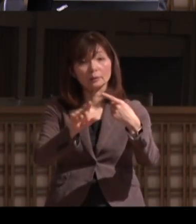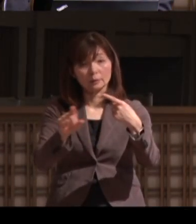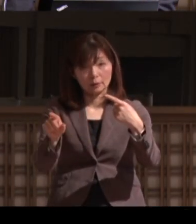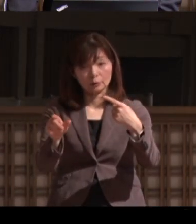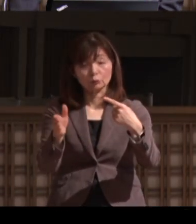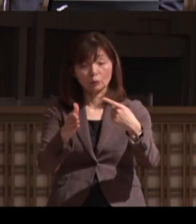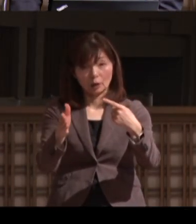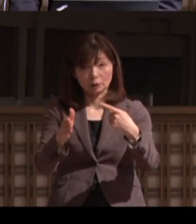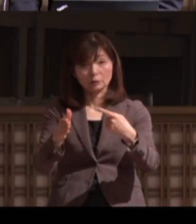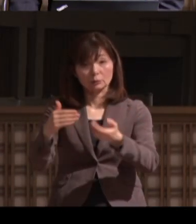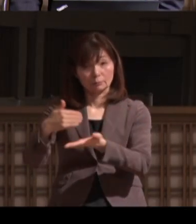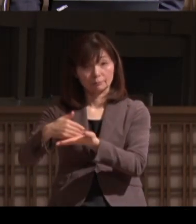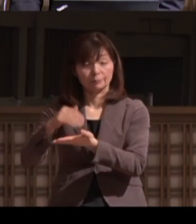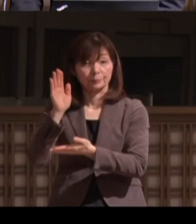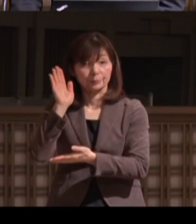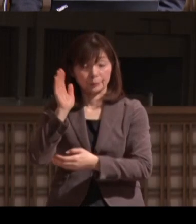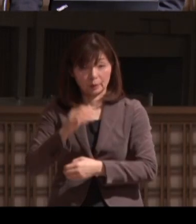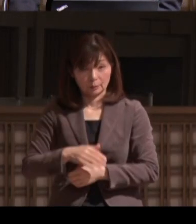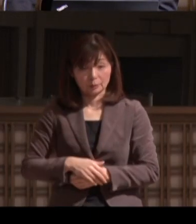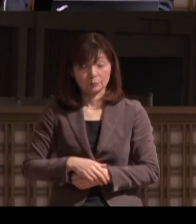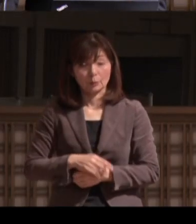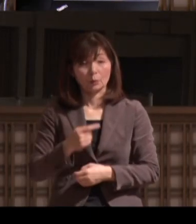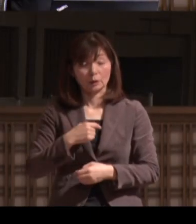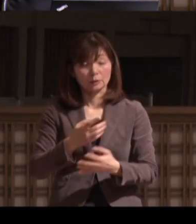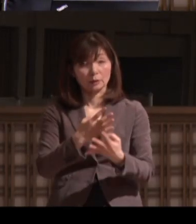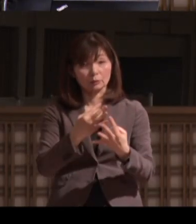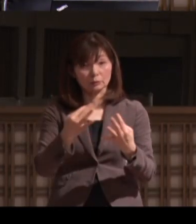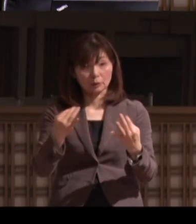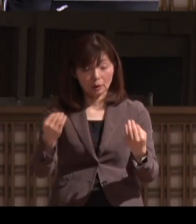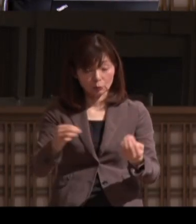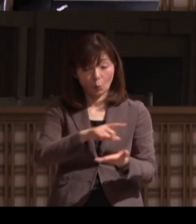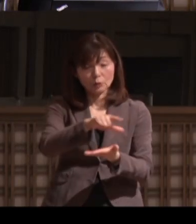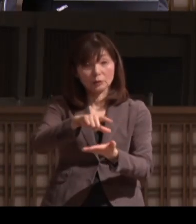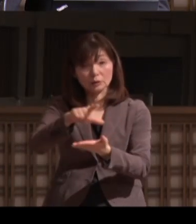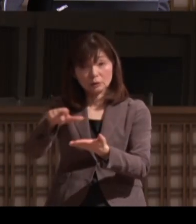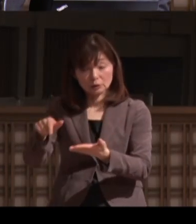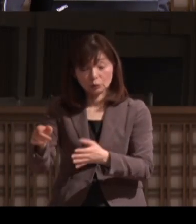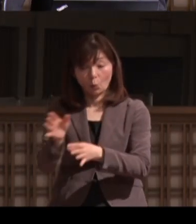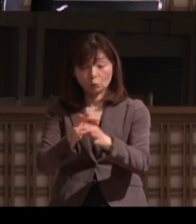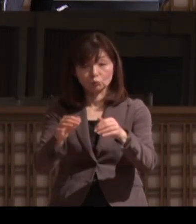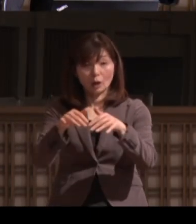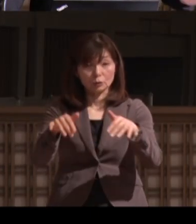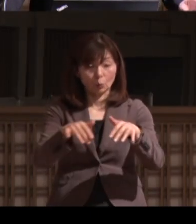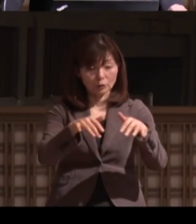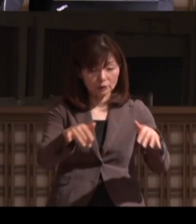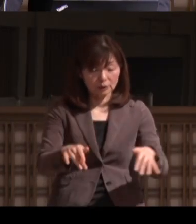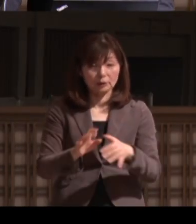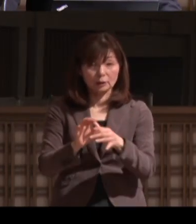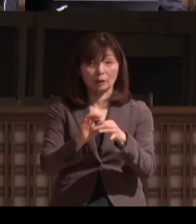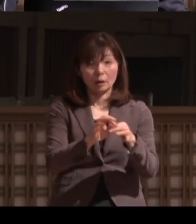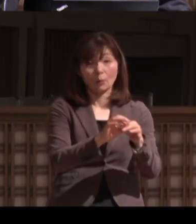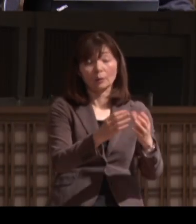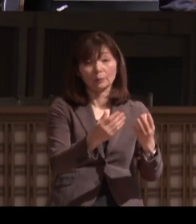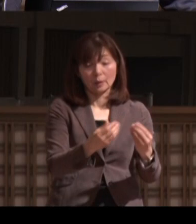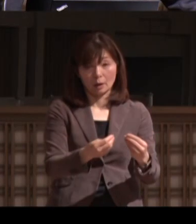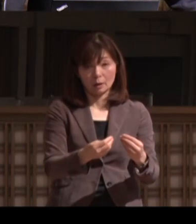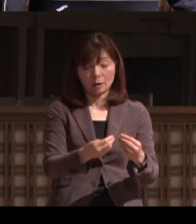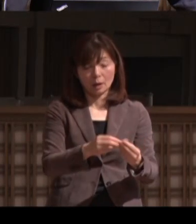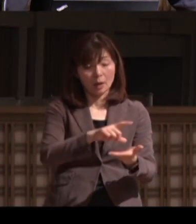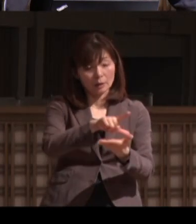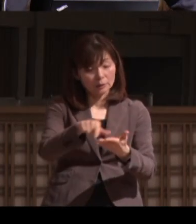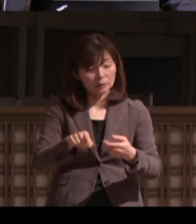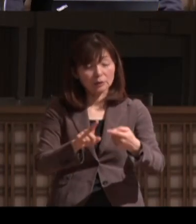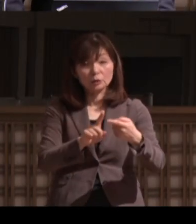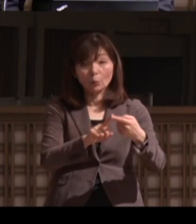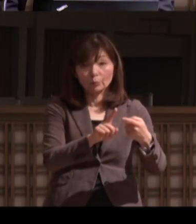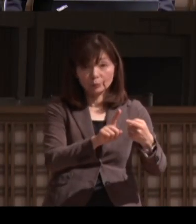ます私は多くの地域上組織関わってまいりましたもちろんあの地域の状況によって必要な